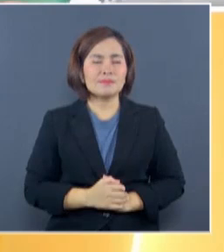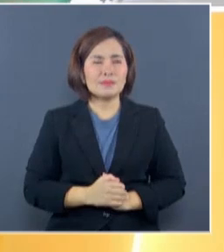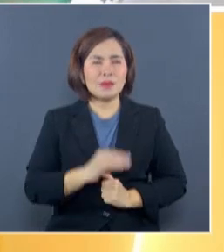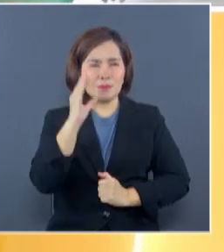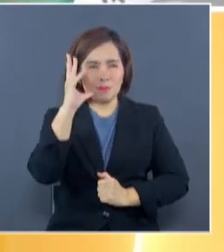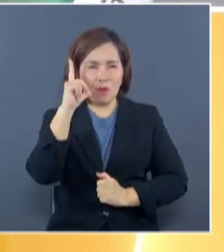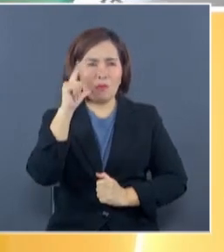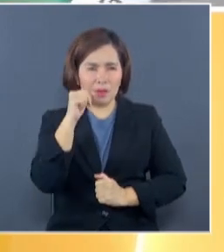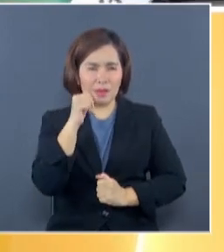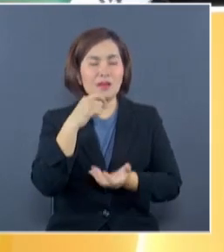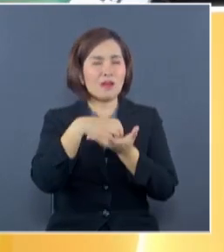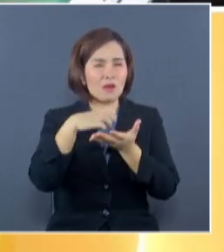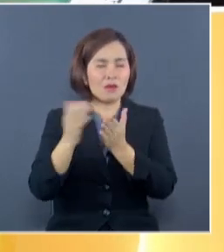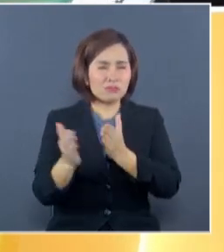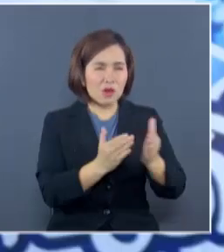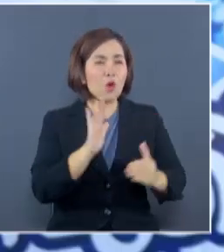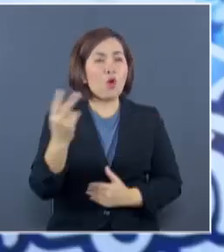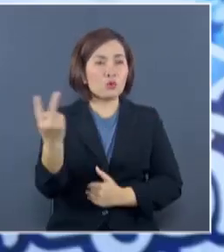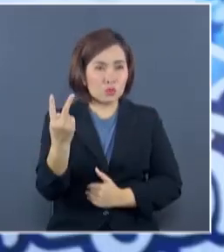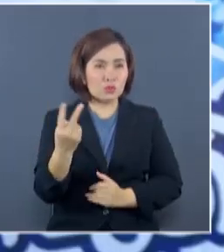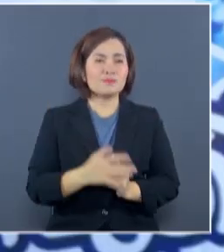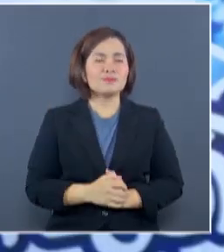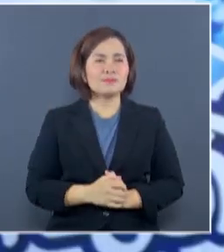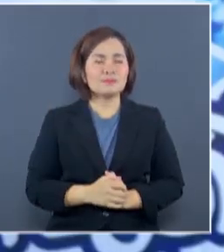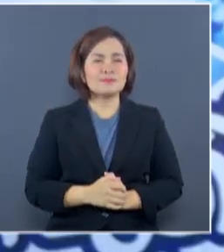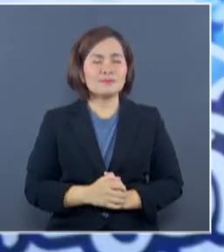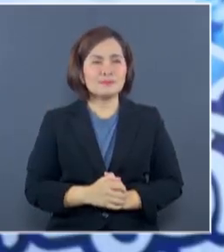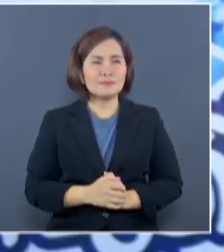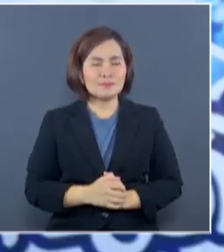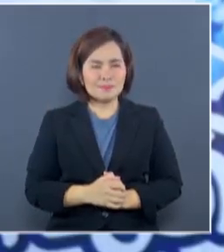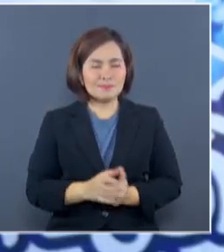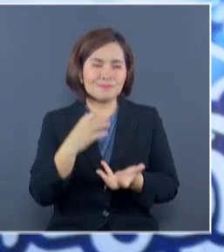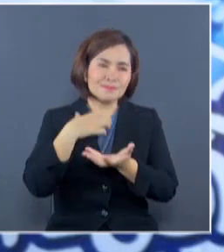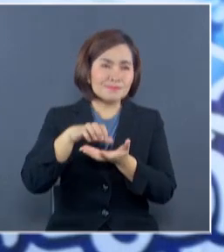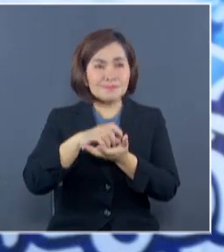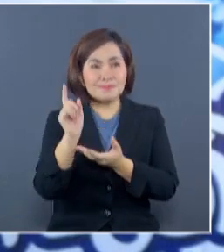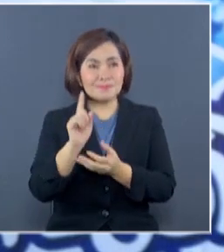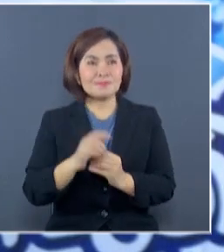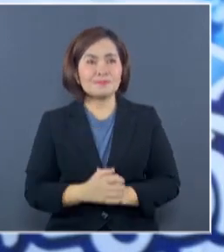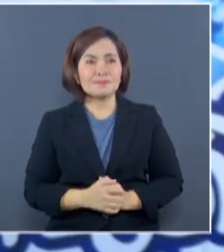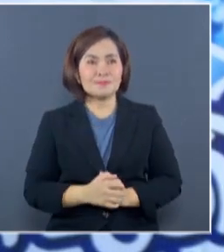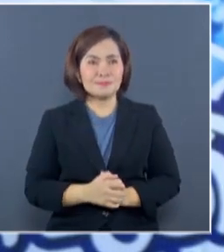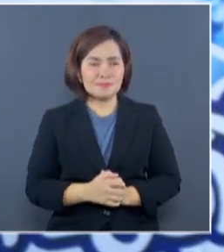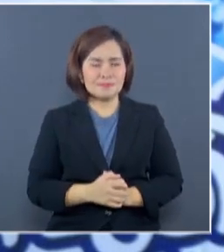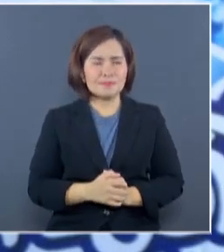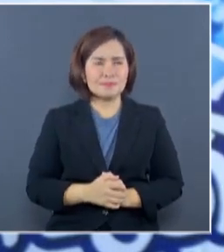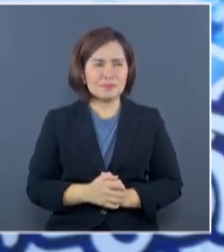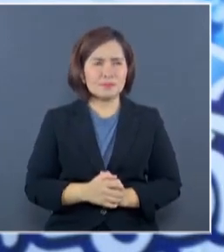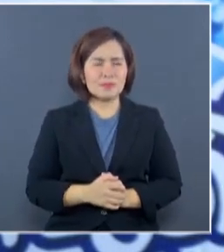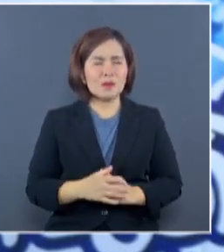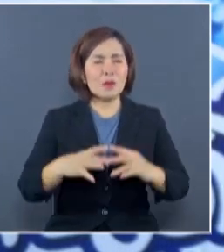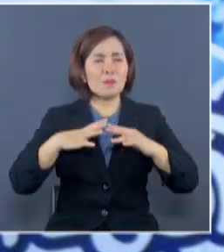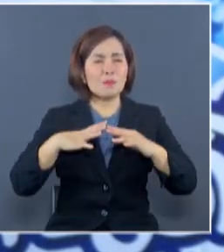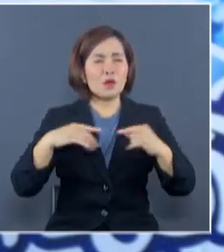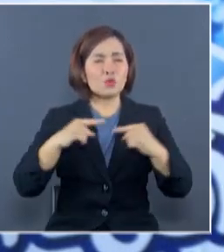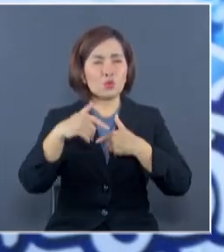แม่น้องชมพู ่ค่ะ ลุงพลบ้างลุงพลยังไงบ้างคะคุณนุ่นครับผม ฝั่งลุงพลป้าแตนเนี่ยสองจำเลยในคดีนี้เนี่ยไปแวะพักที่บ้าน